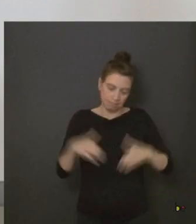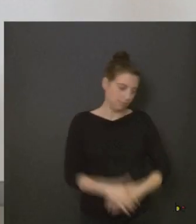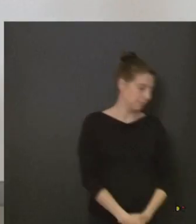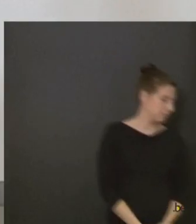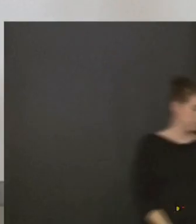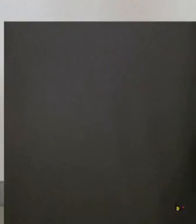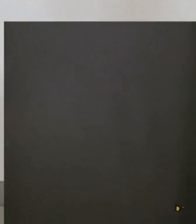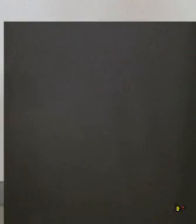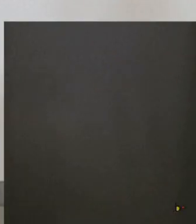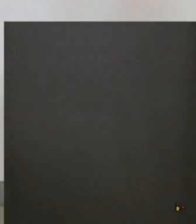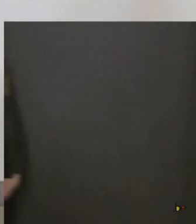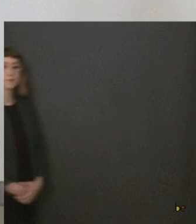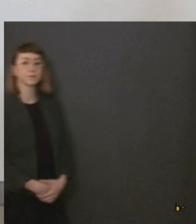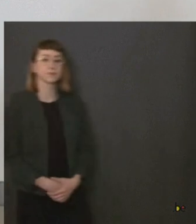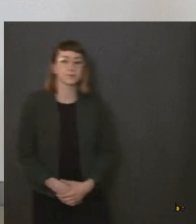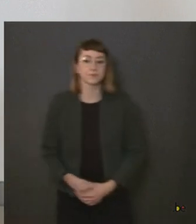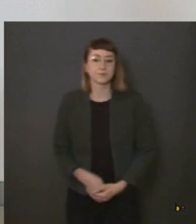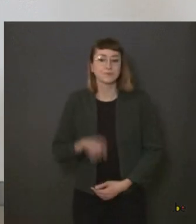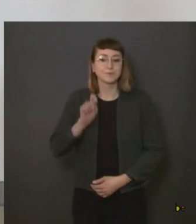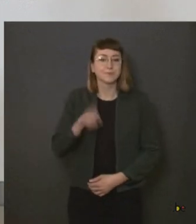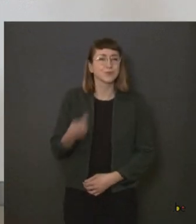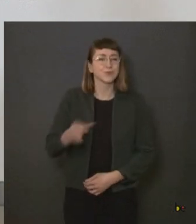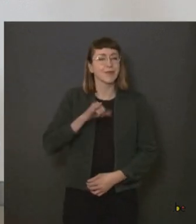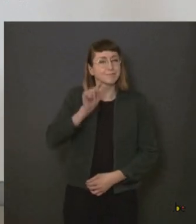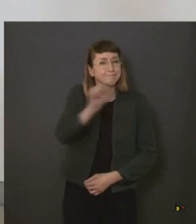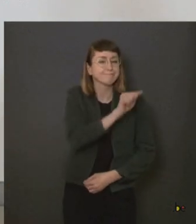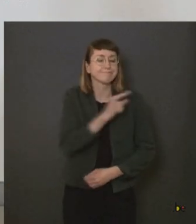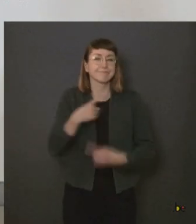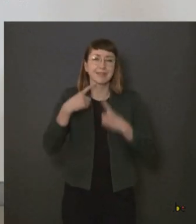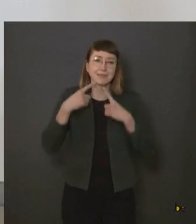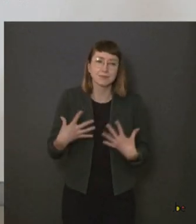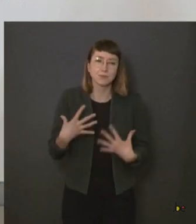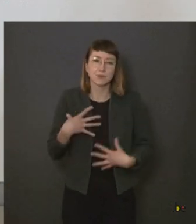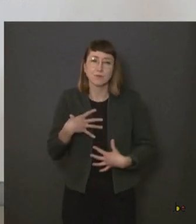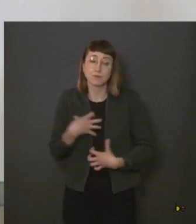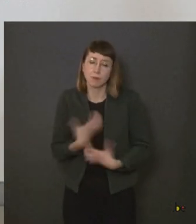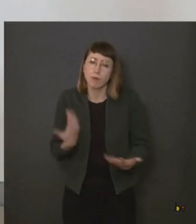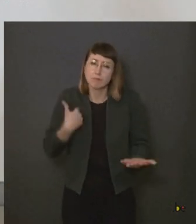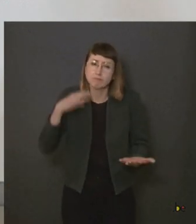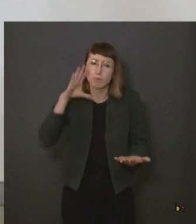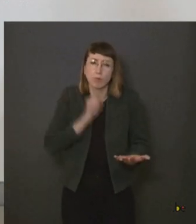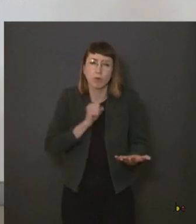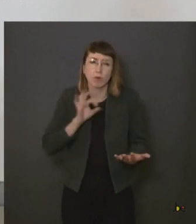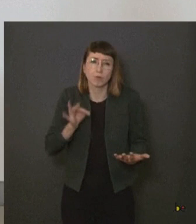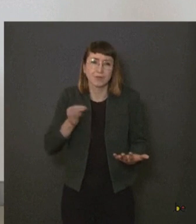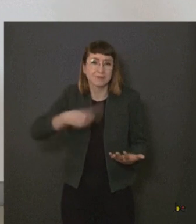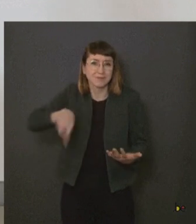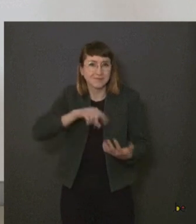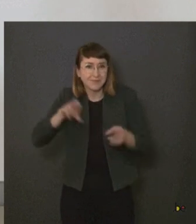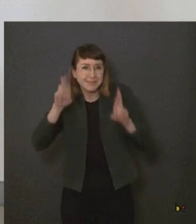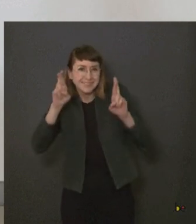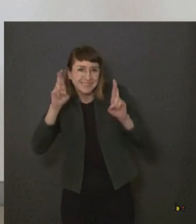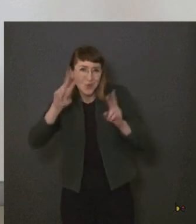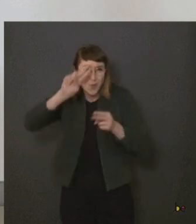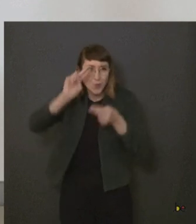Многие расстроены и раздосадованы. Я их прекрасно понимаю. Мы все надеялись, что осенью станет легче,